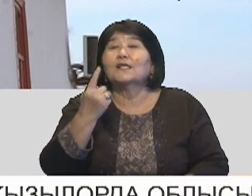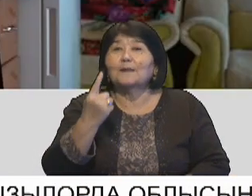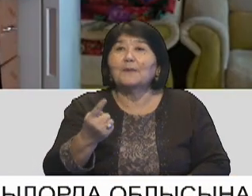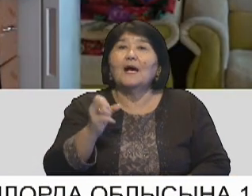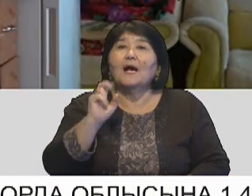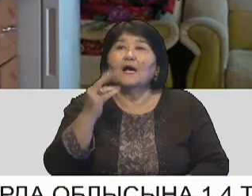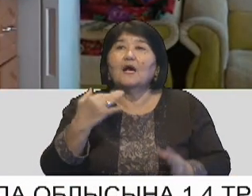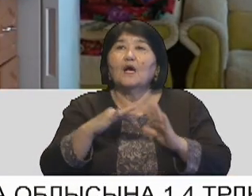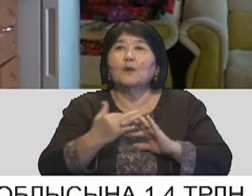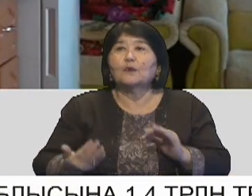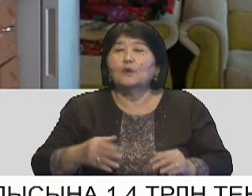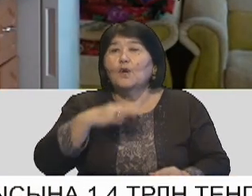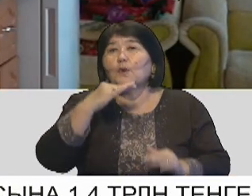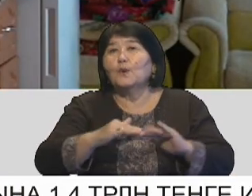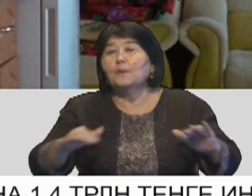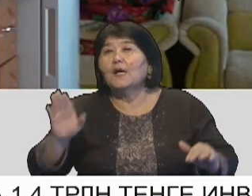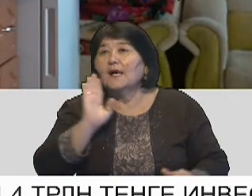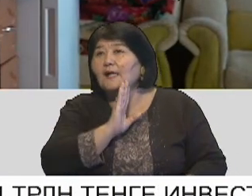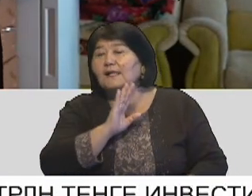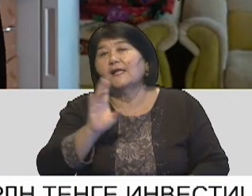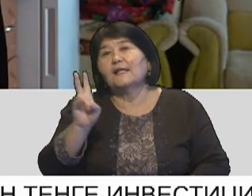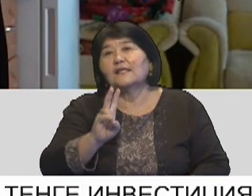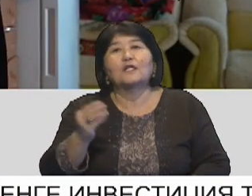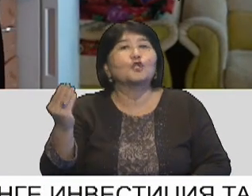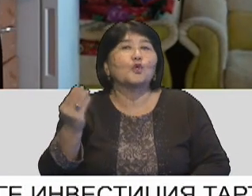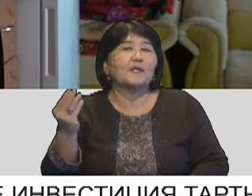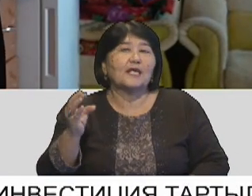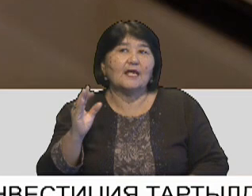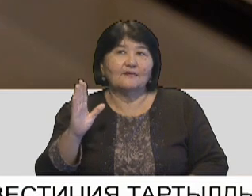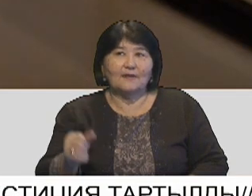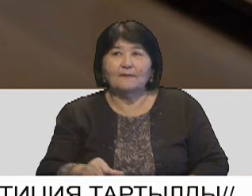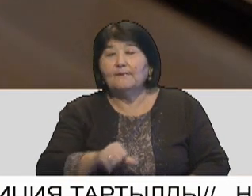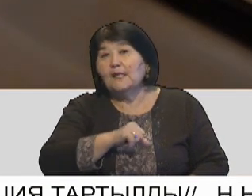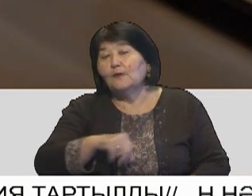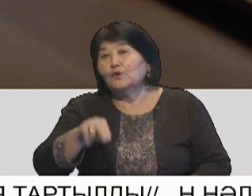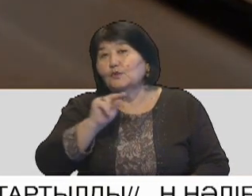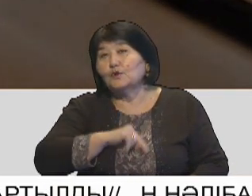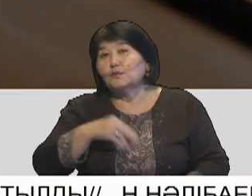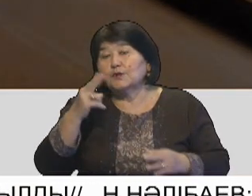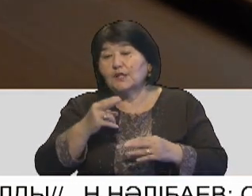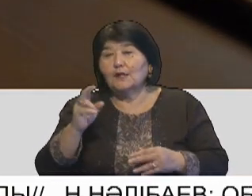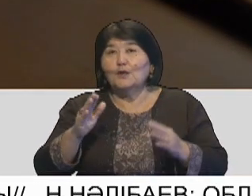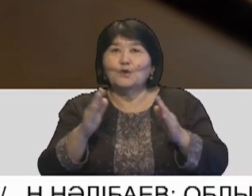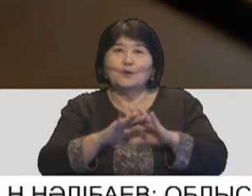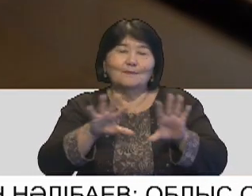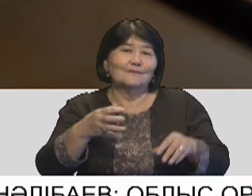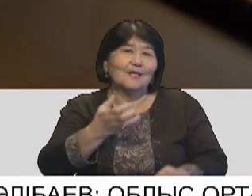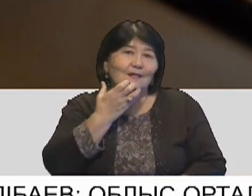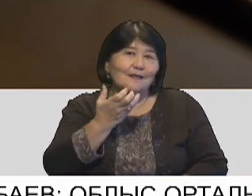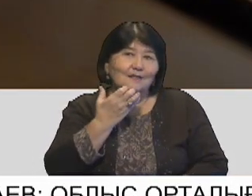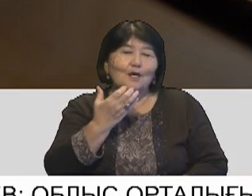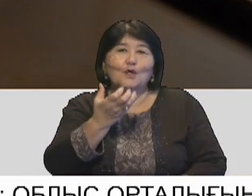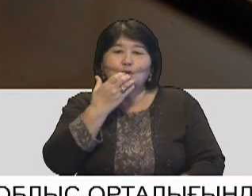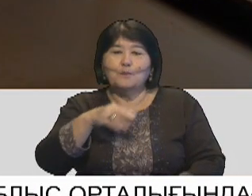Ақай ауылының тұрғыны көп балалана Назира Шүмекеева. Өзім жұмыстан келген кезде үйім жылы тұрады, үйіме теплый